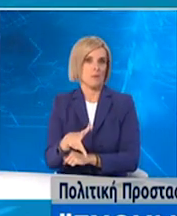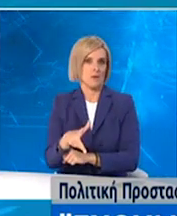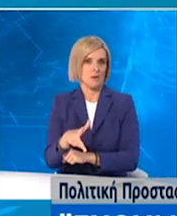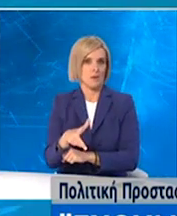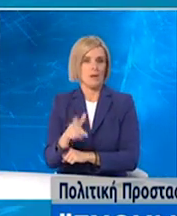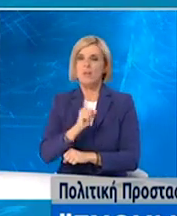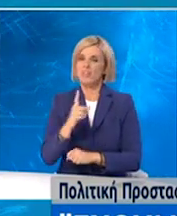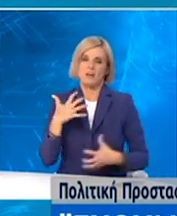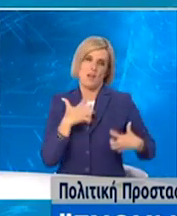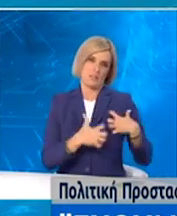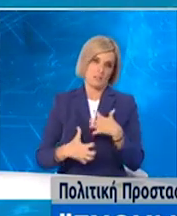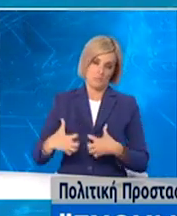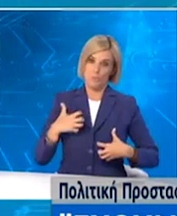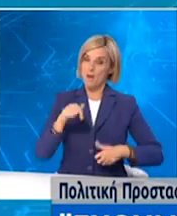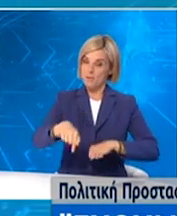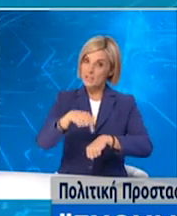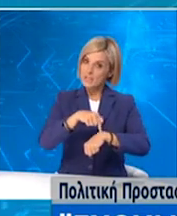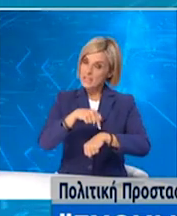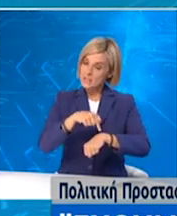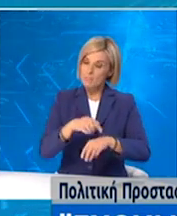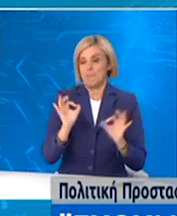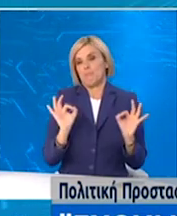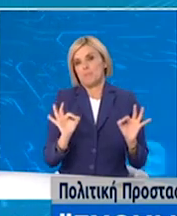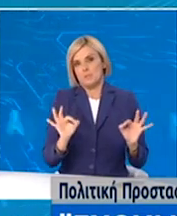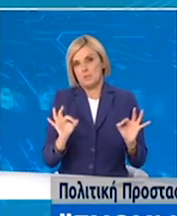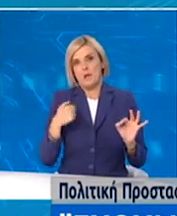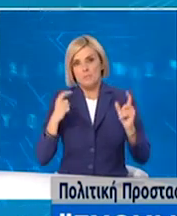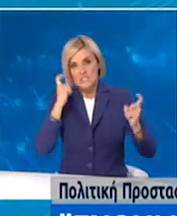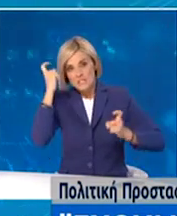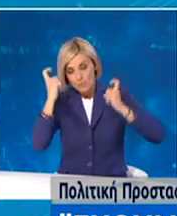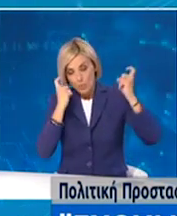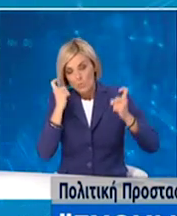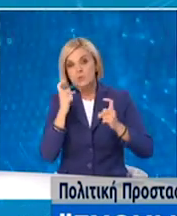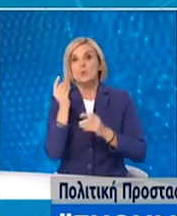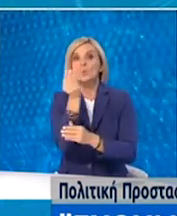οποίο πρέπει να μας ανησυχεί. Αυτή τη στιγμή προφανώς μας απασχολούν τα χερσαία μας